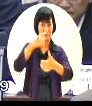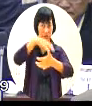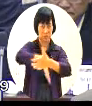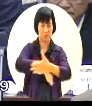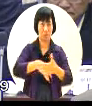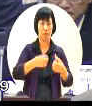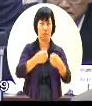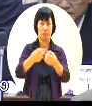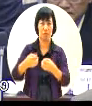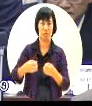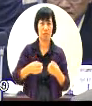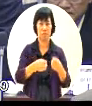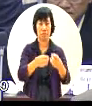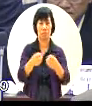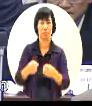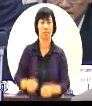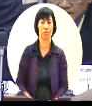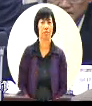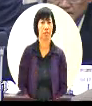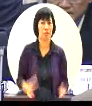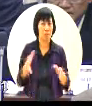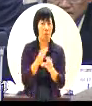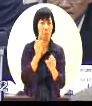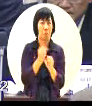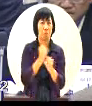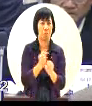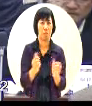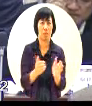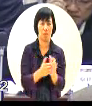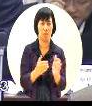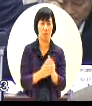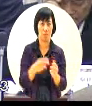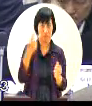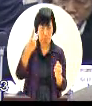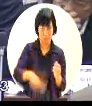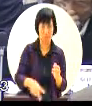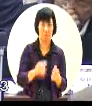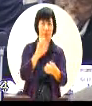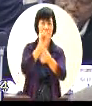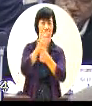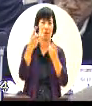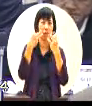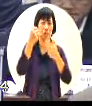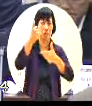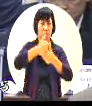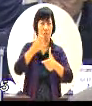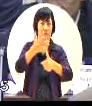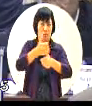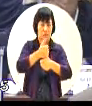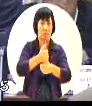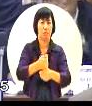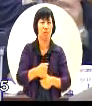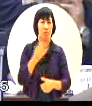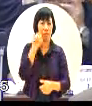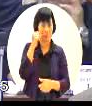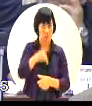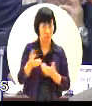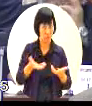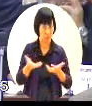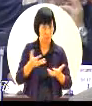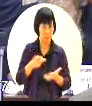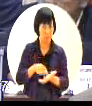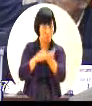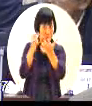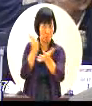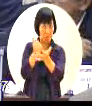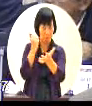即落伫即个迄落吼，伫合作了以后，阮爱阁向营建署来争取，啊，这个案。哦，那清楚了以后，对咱大